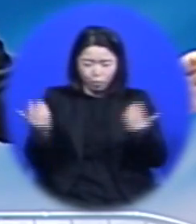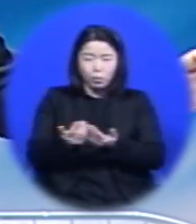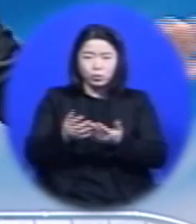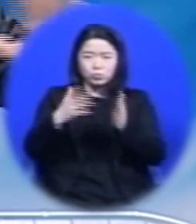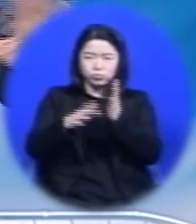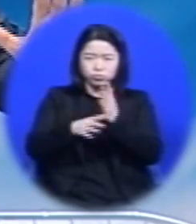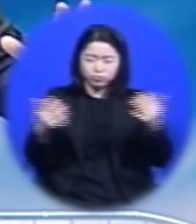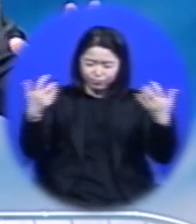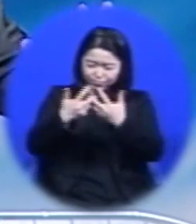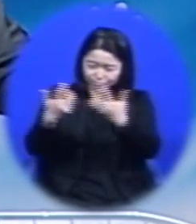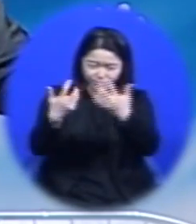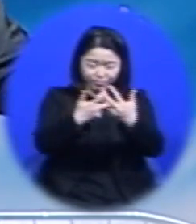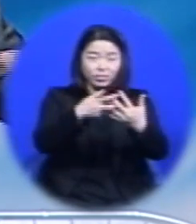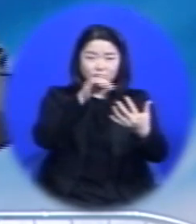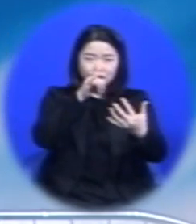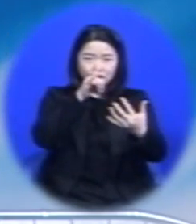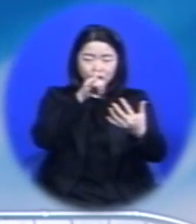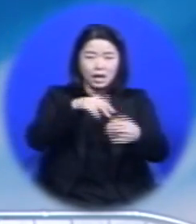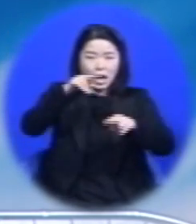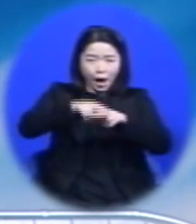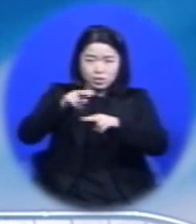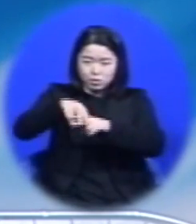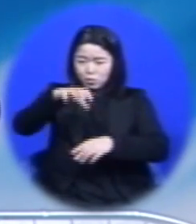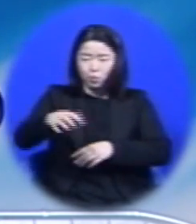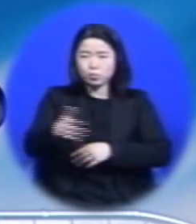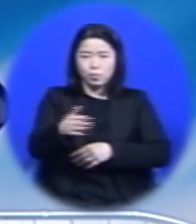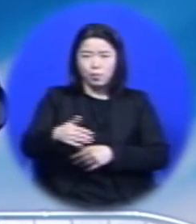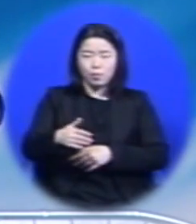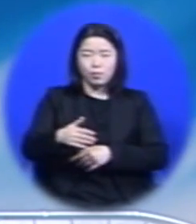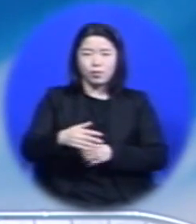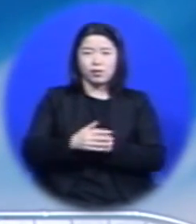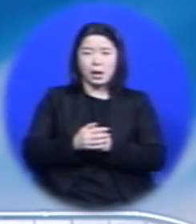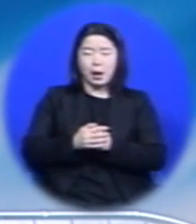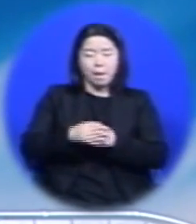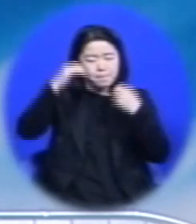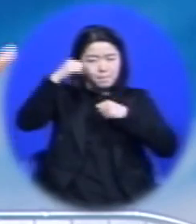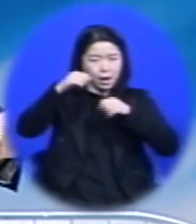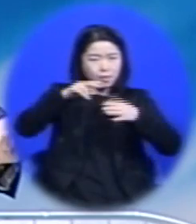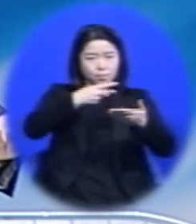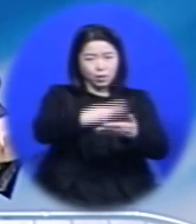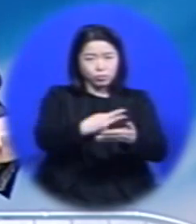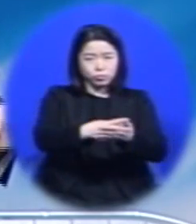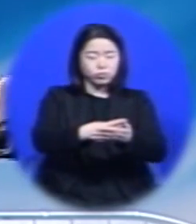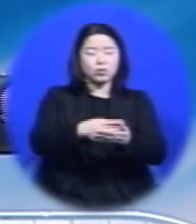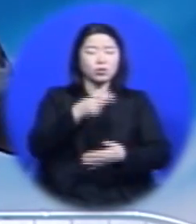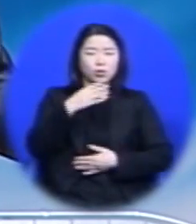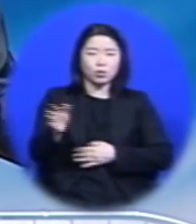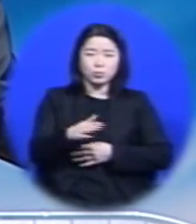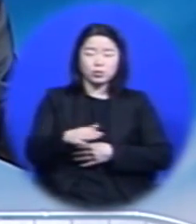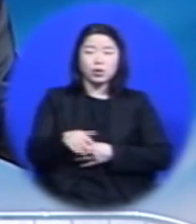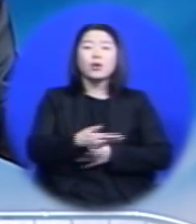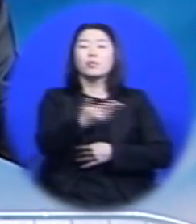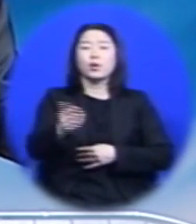거실마루 꽉 차 있어요 앉아 있을 자리가 없어요 발 벗고 누을 자리가 없어요 그러면 여러분